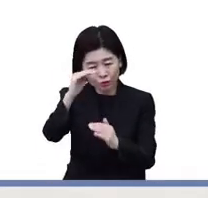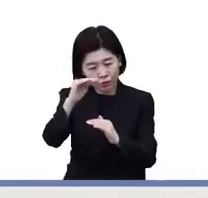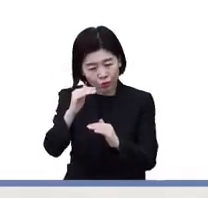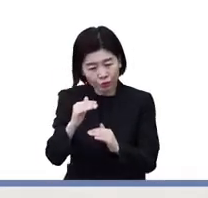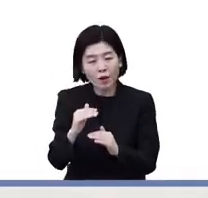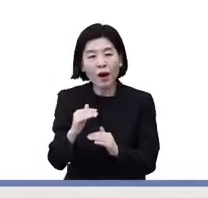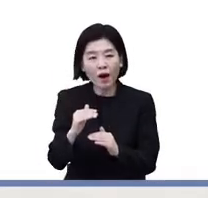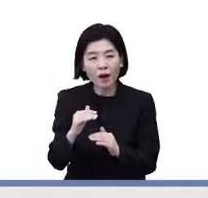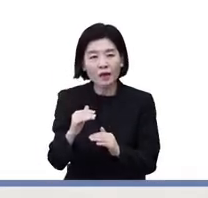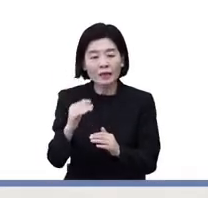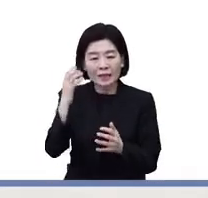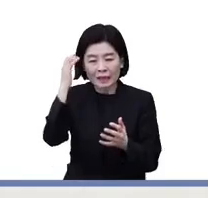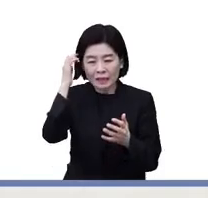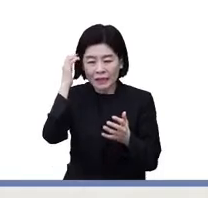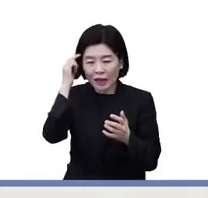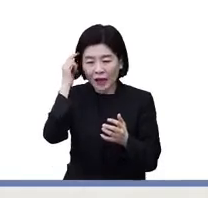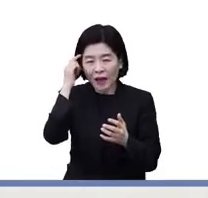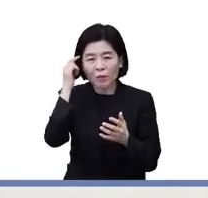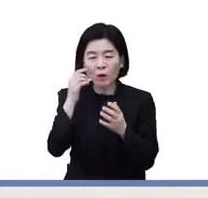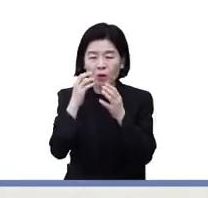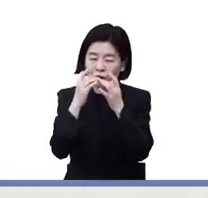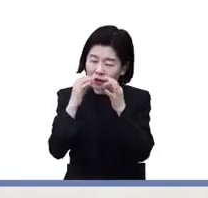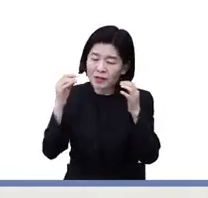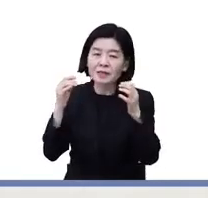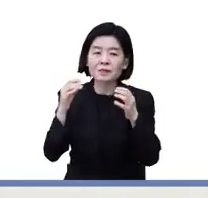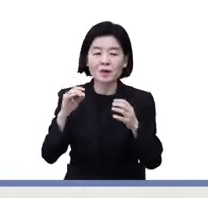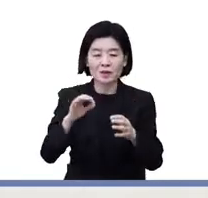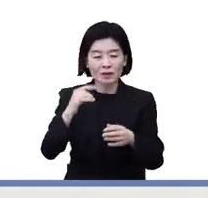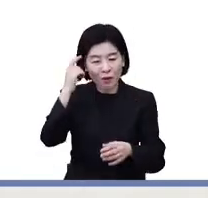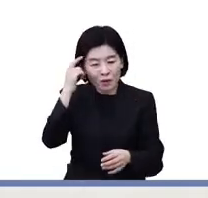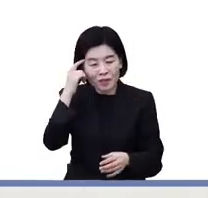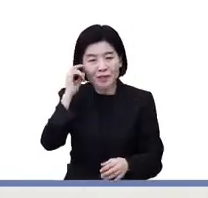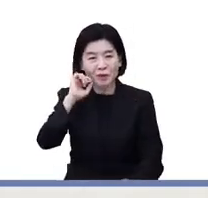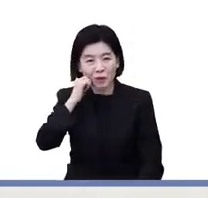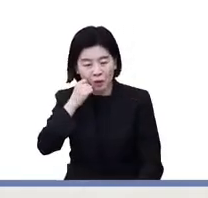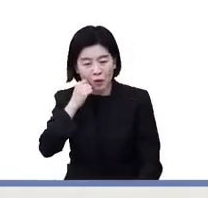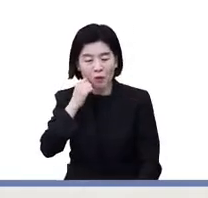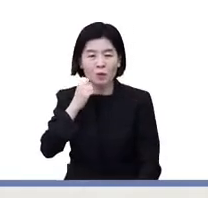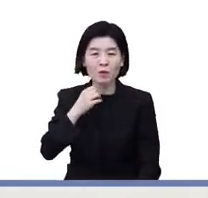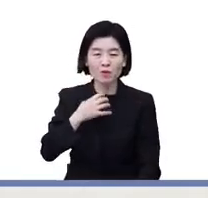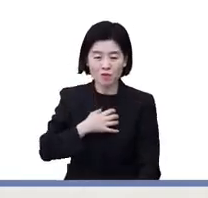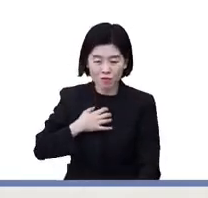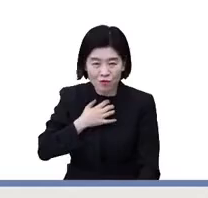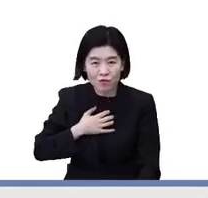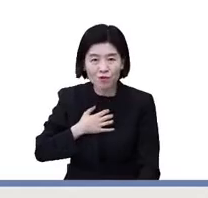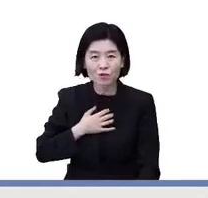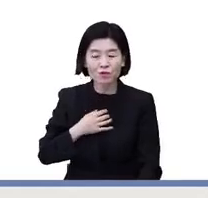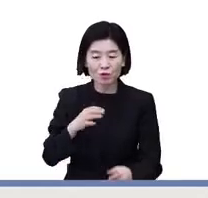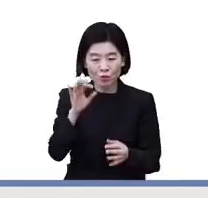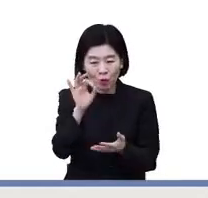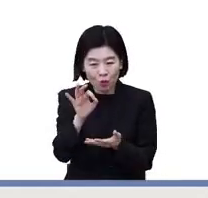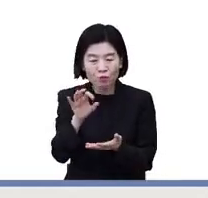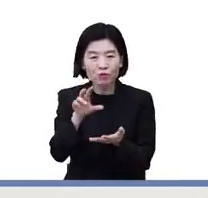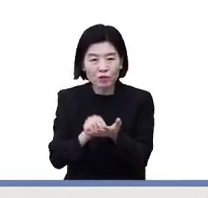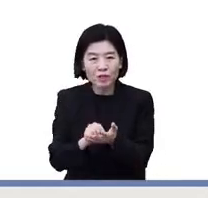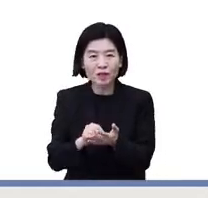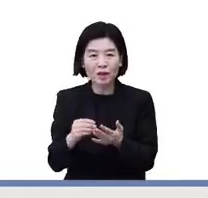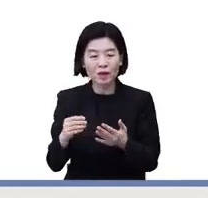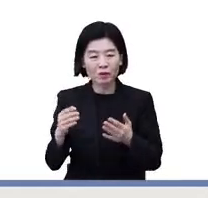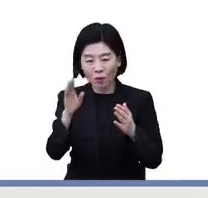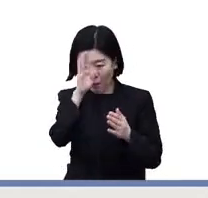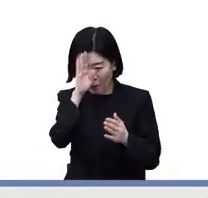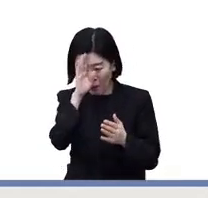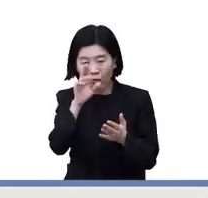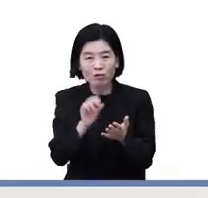그 복합적이죠. 보통 정신적 어려움이 중요하지만 경제적 어려움이나 육체적 어려움, 경제적 어려움, 육체적 어려움, 정신적